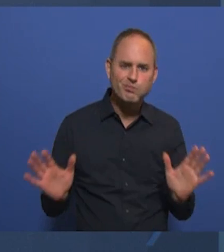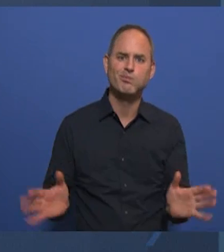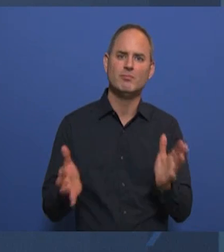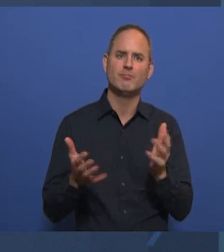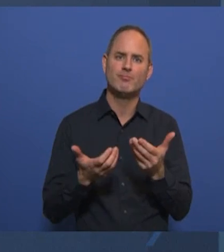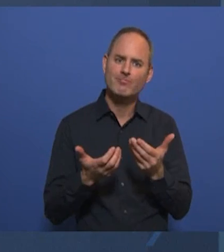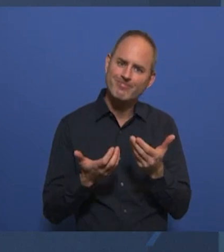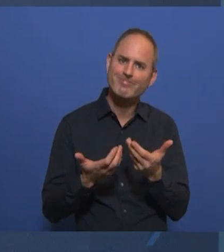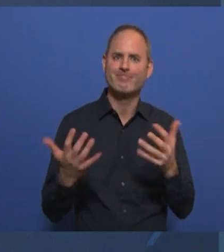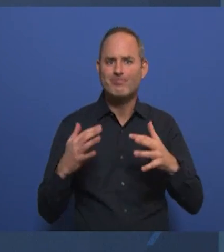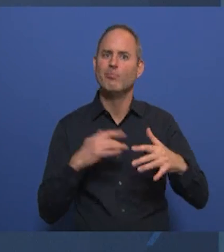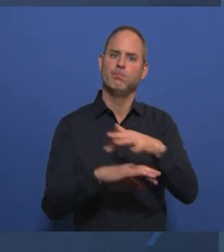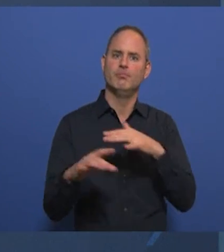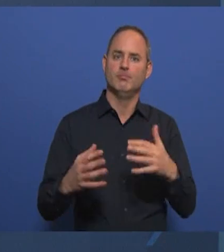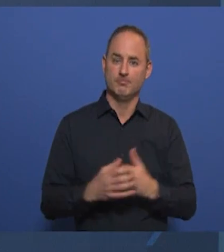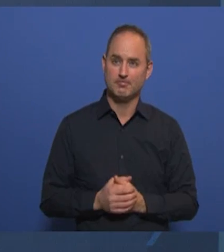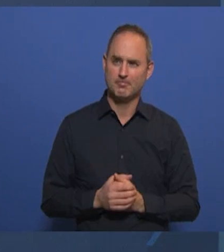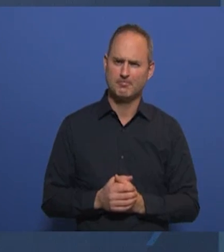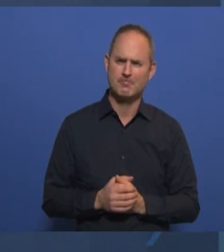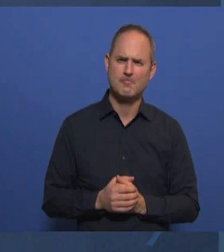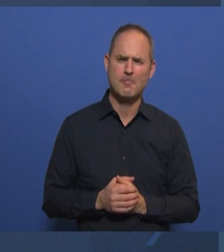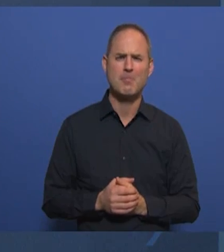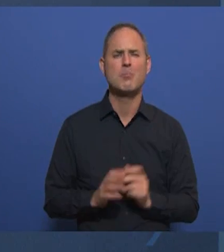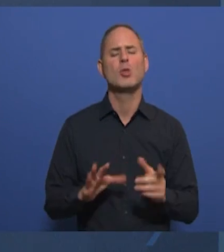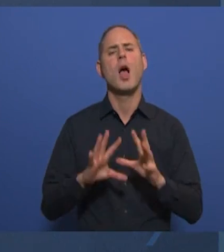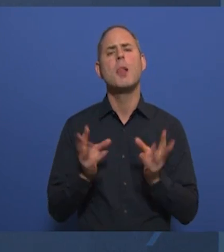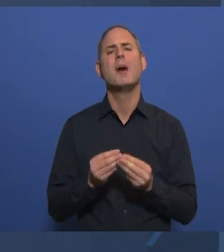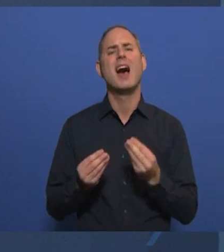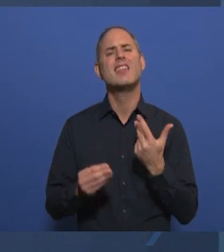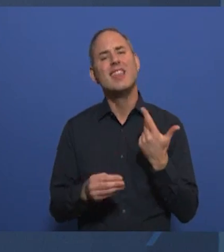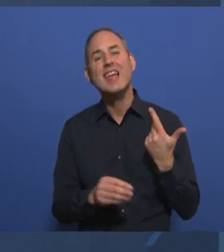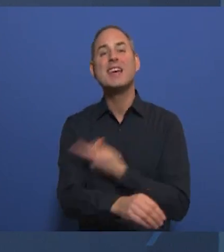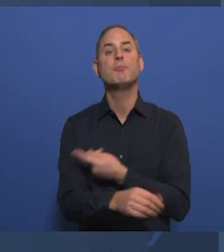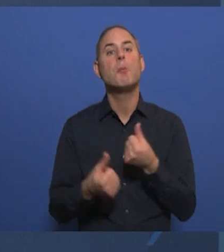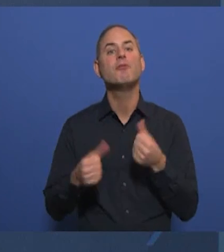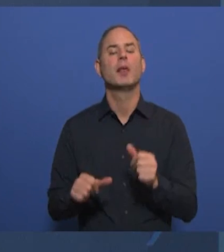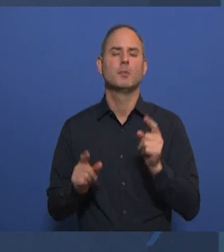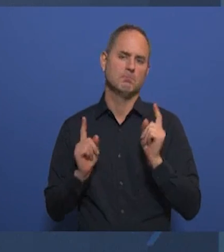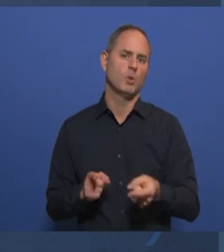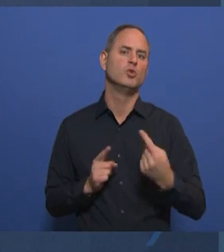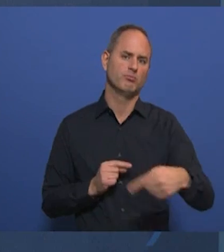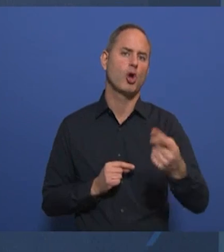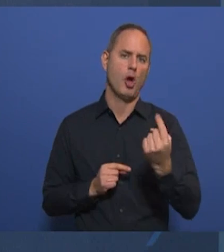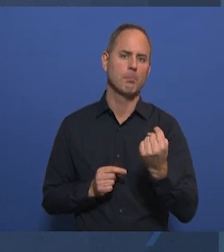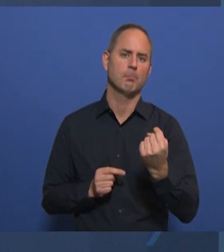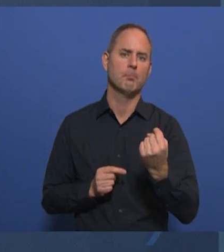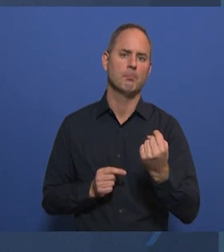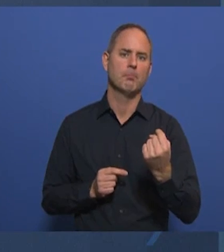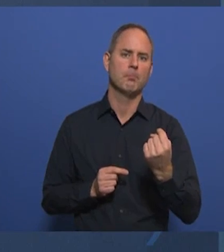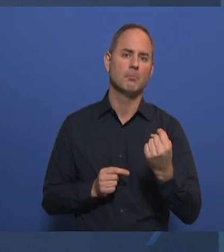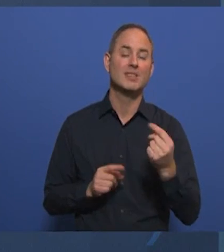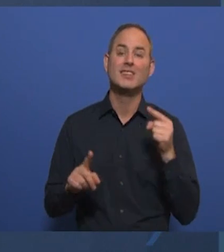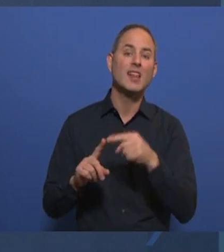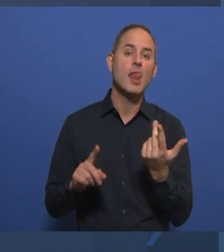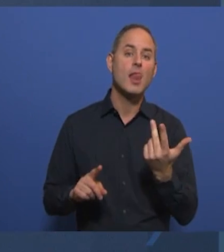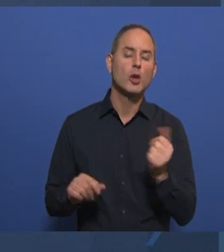für notwendig halten. Eine Impfpflicht schützt vor allem besonders gefährdete Menschen und auch diejenigen,